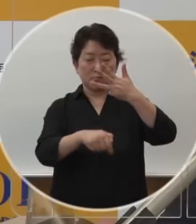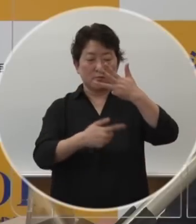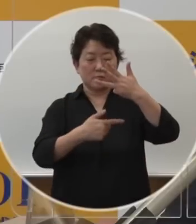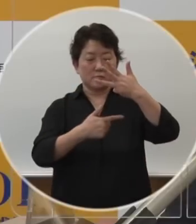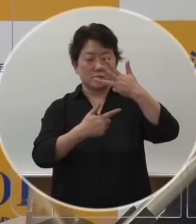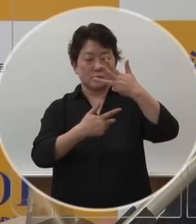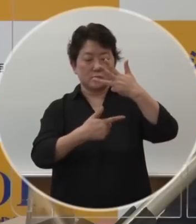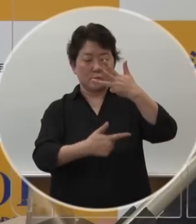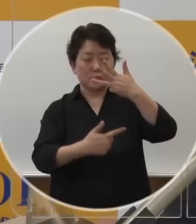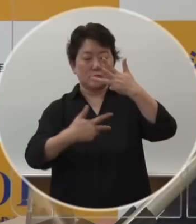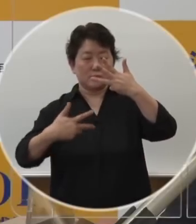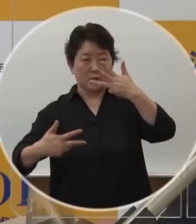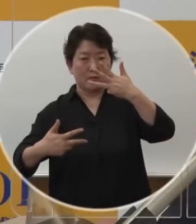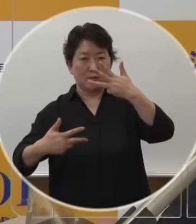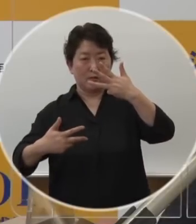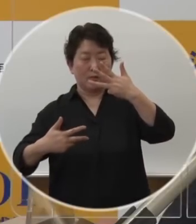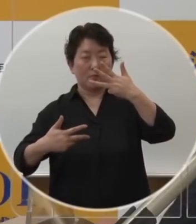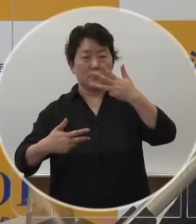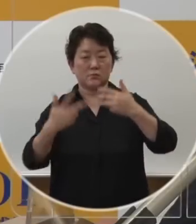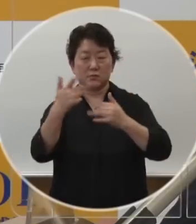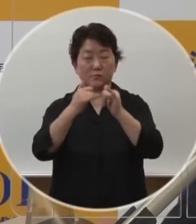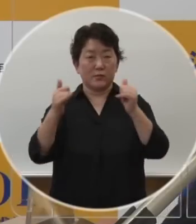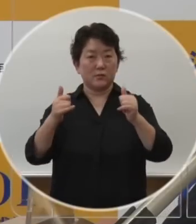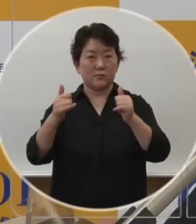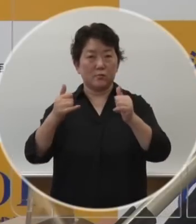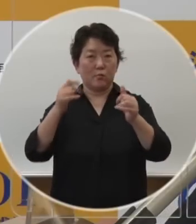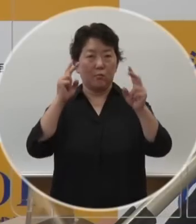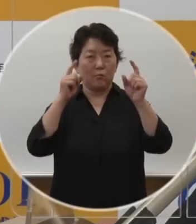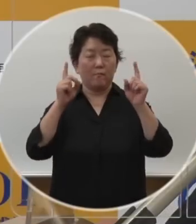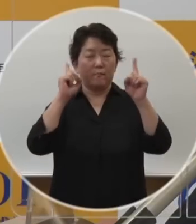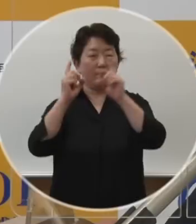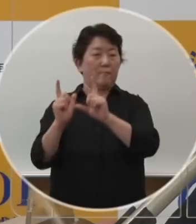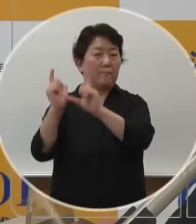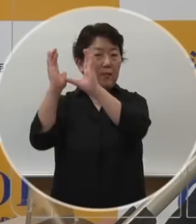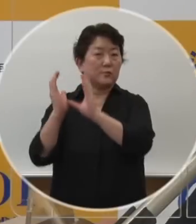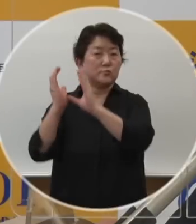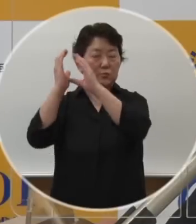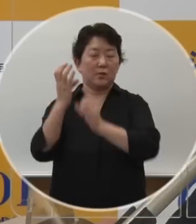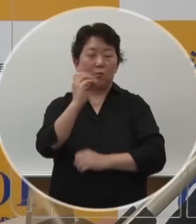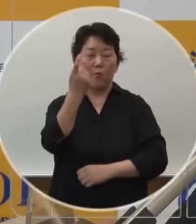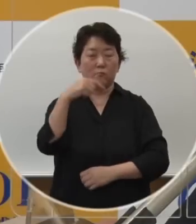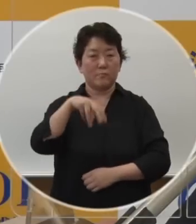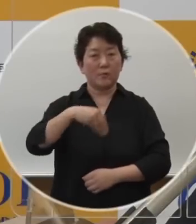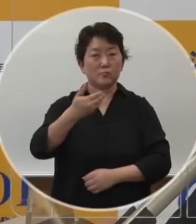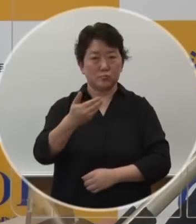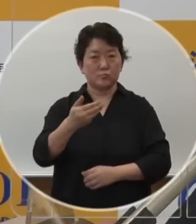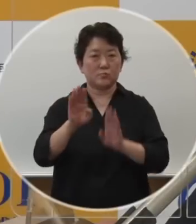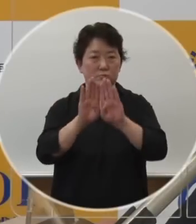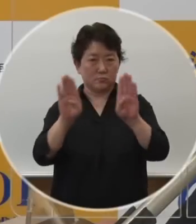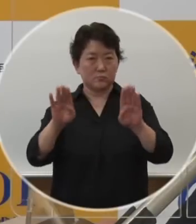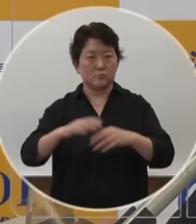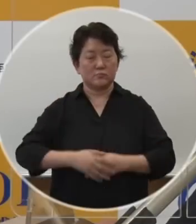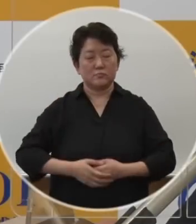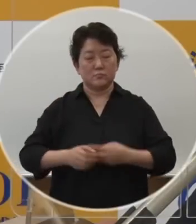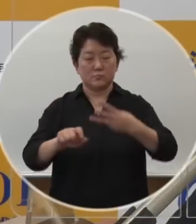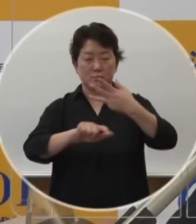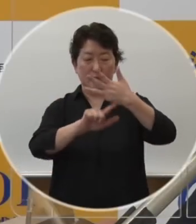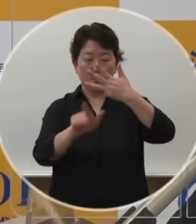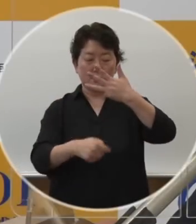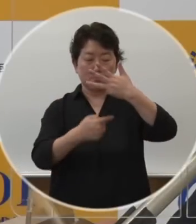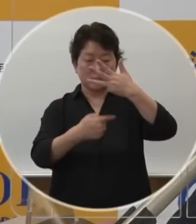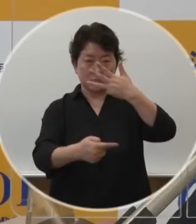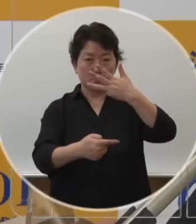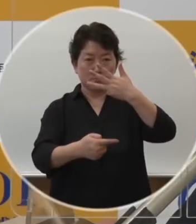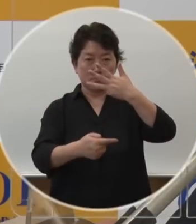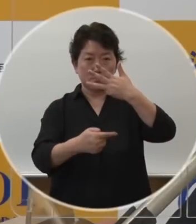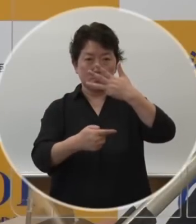定をされている今治市民の祭り御幕についてでございます。8月1日の御